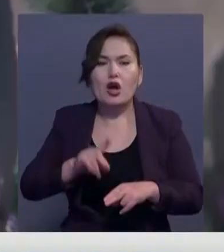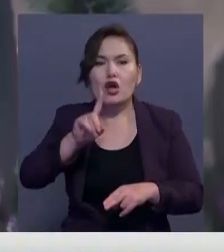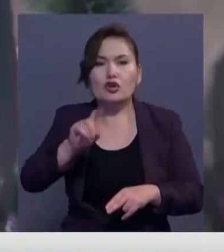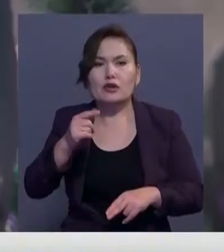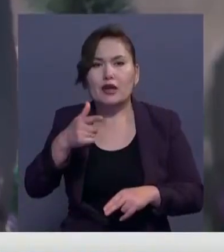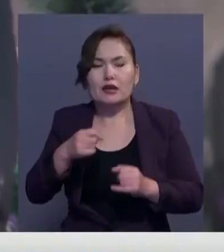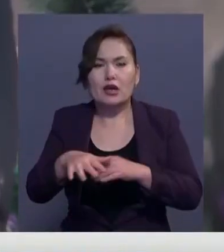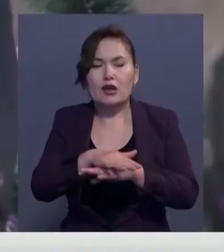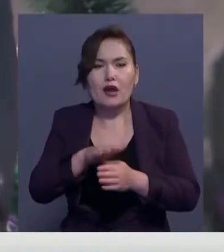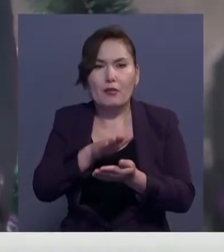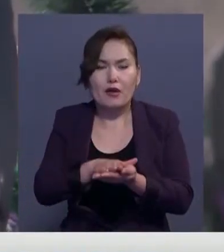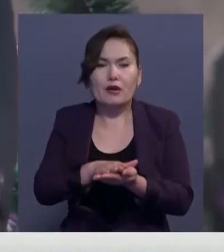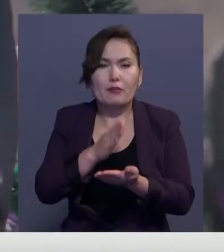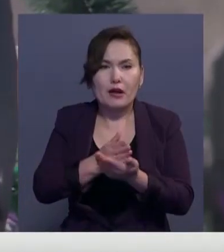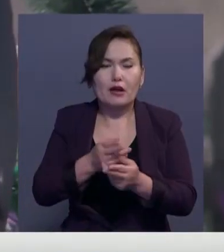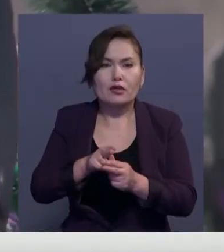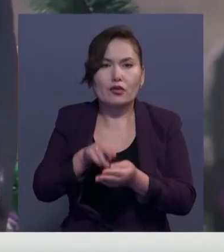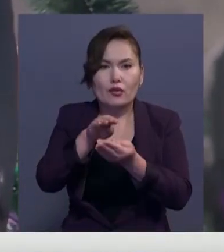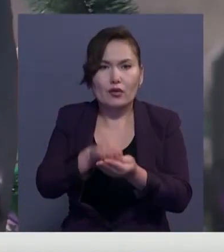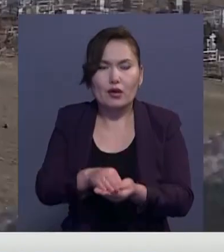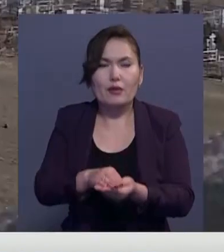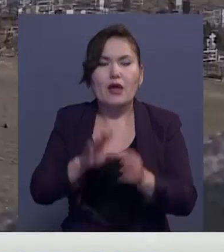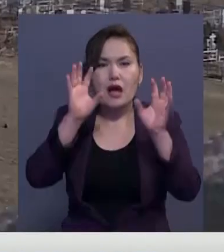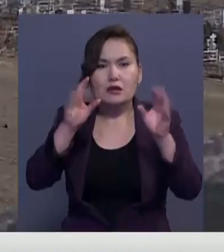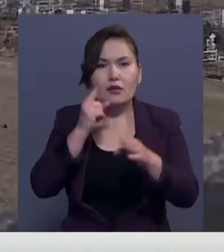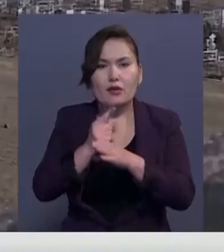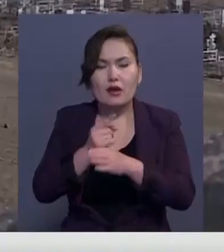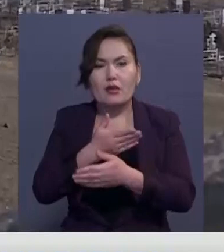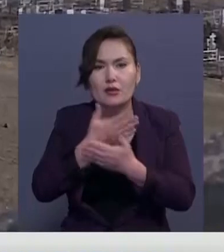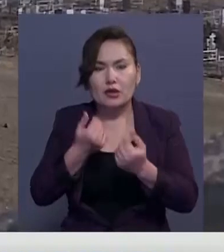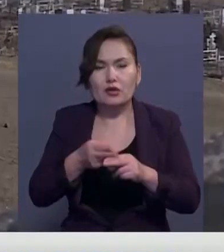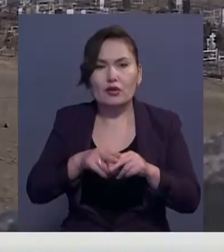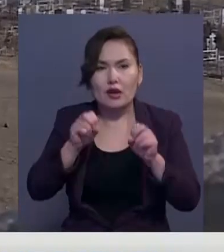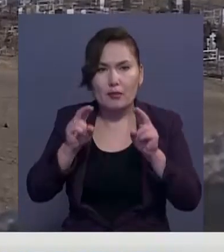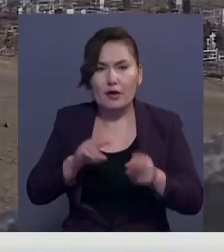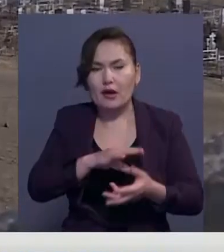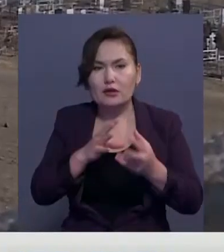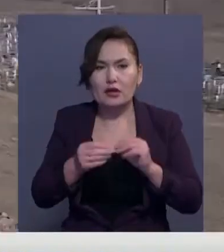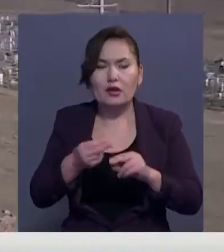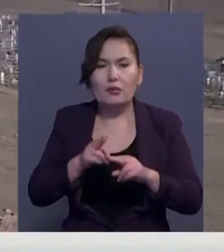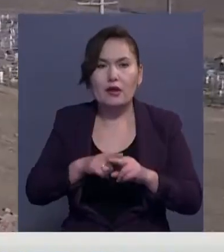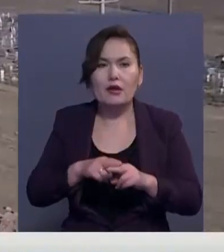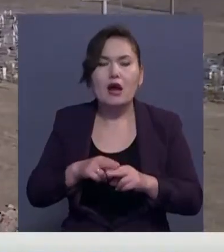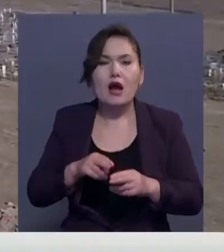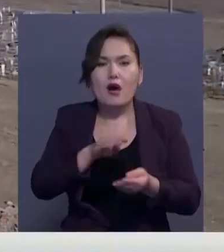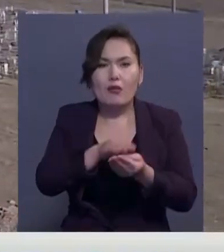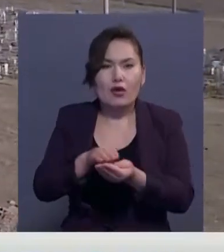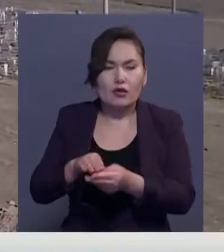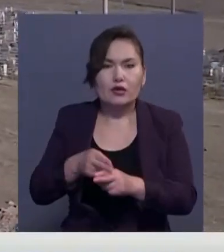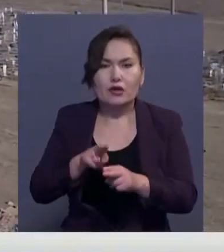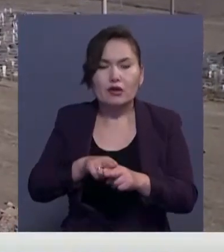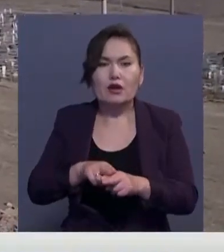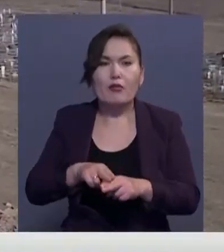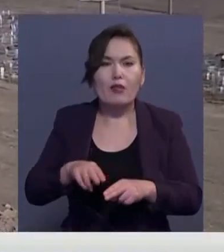жер бар. Жерлеу рәсімін өткізуге заңмен тыйым салынбаған. Алайда арнайы рәсімдік қызмет көрсету мекемесіне жаппай жерлеуді тоқтату жөнінде